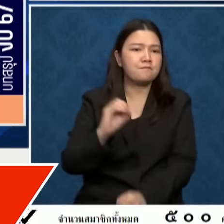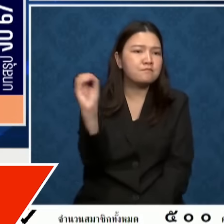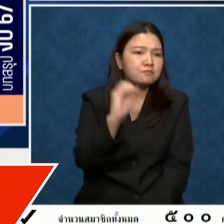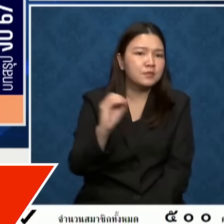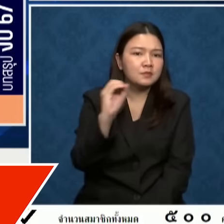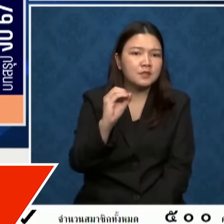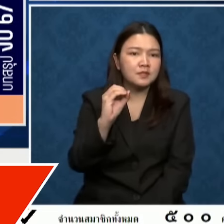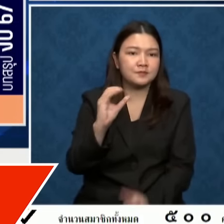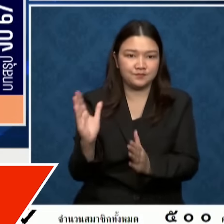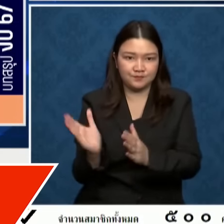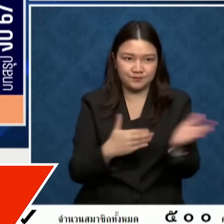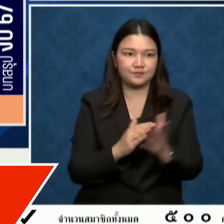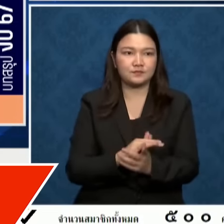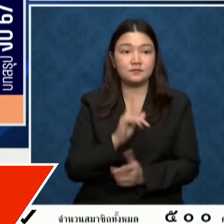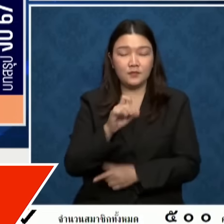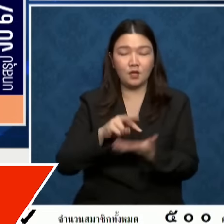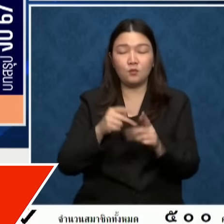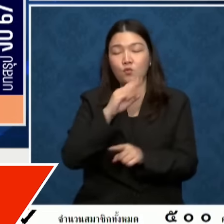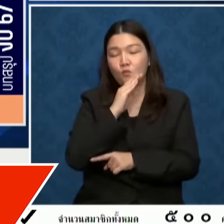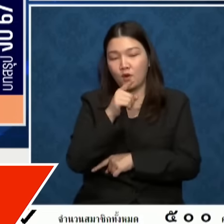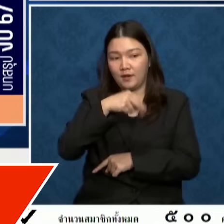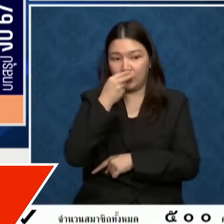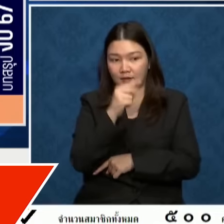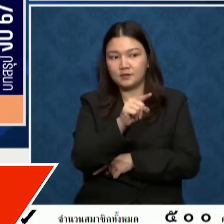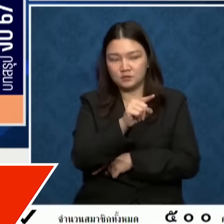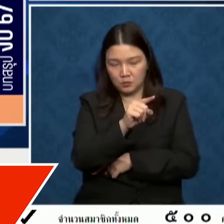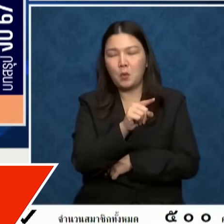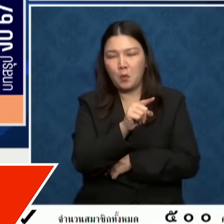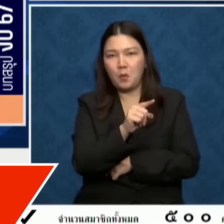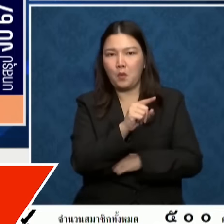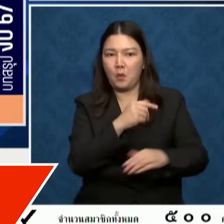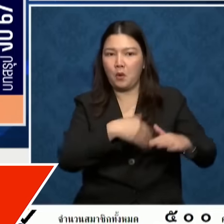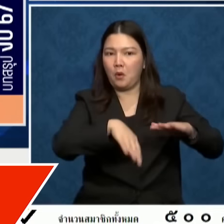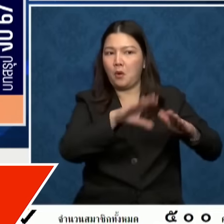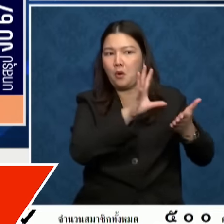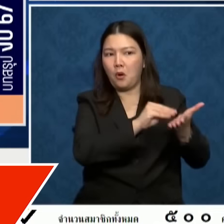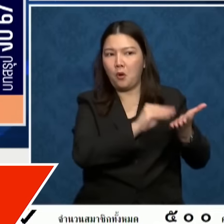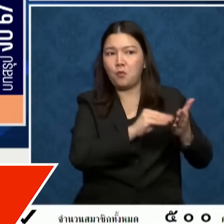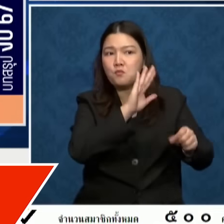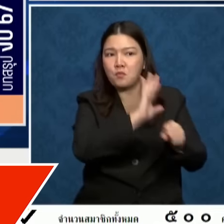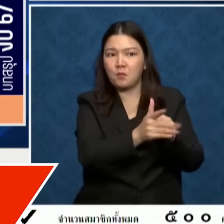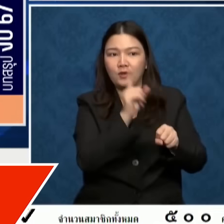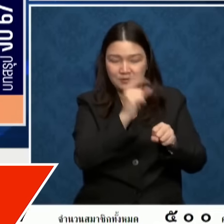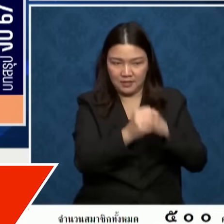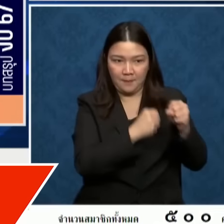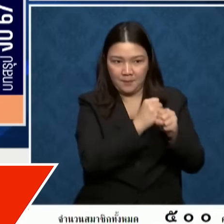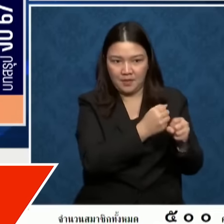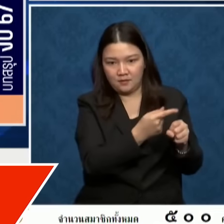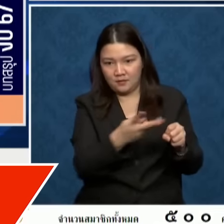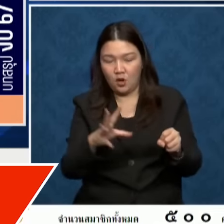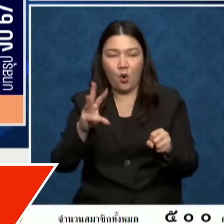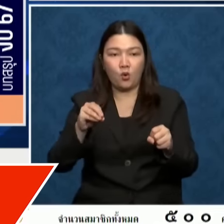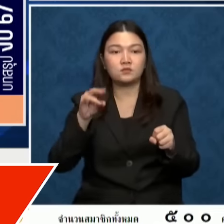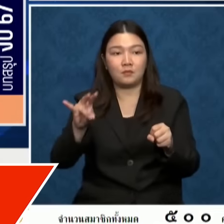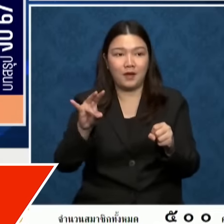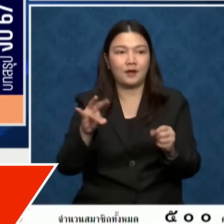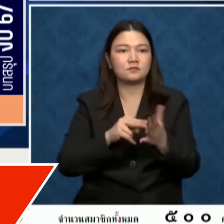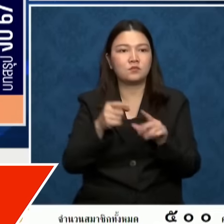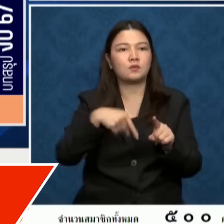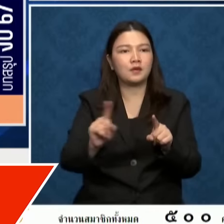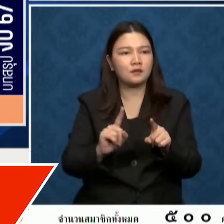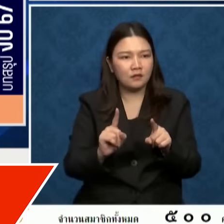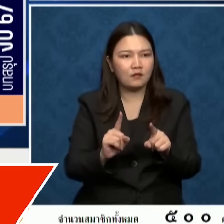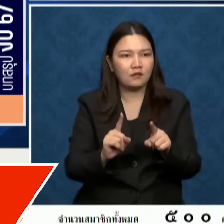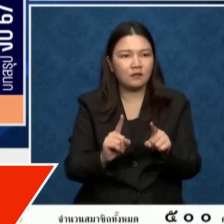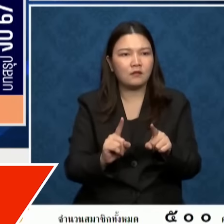หากท่านคิดนะครับว่าคอมูลยัไม่เพีงพองบประมาณนี้ผูกพัถึงปี 6-8 765 ล้านบาท